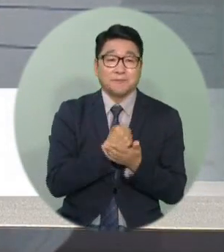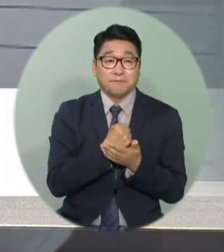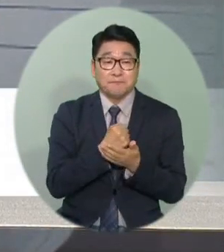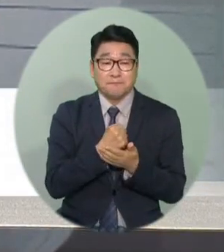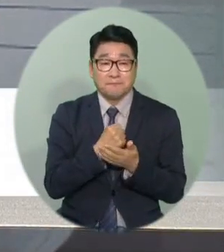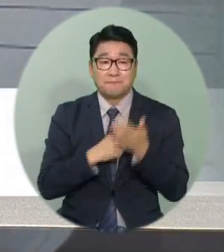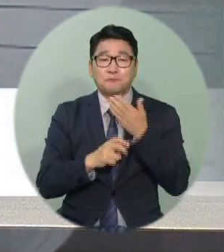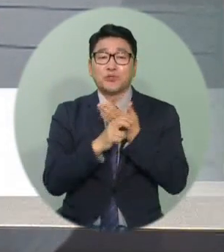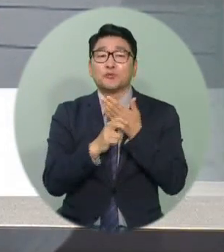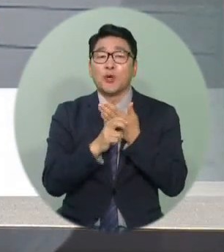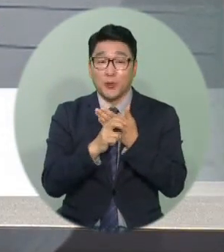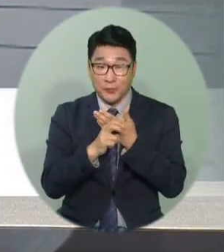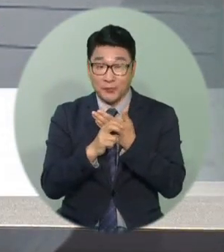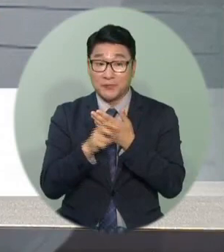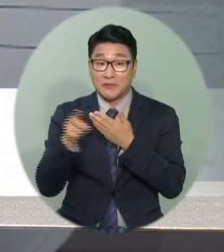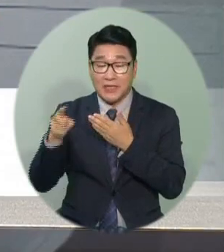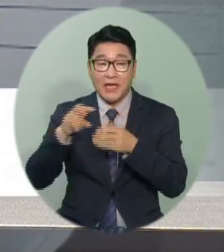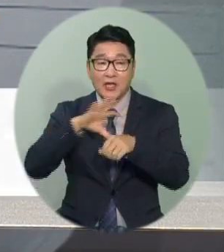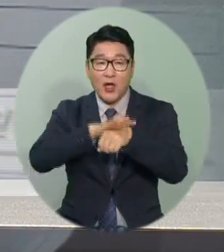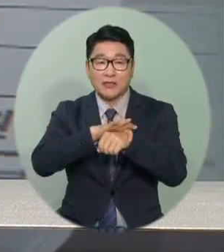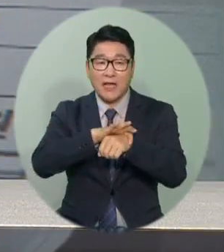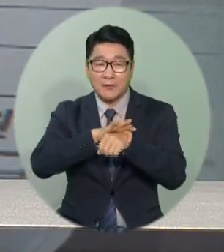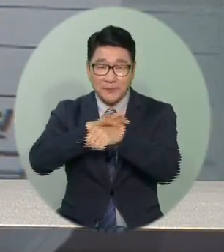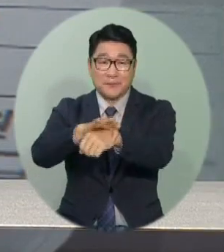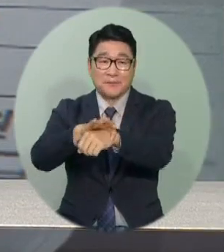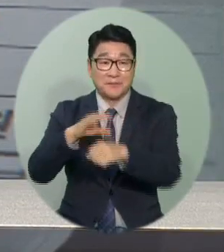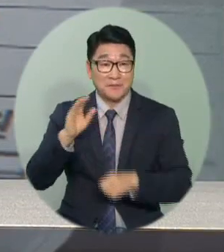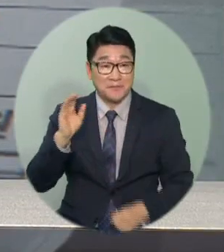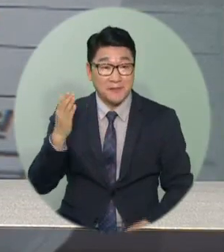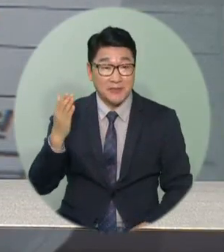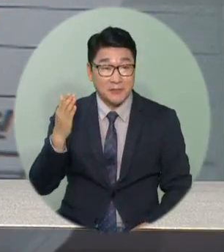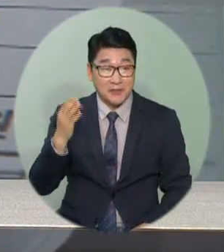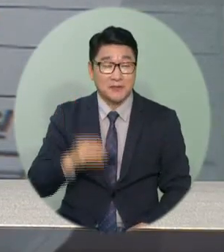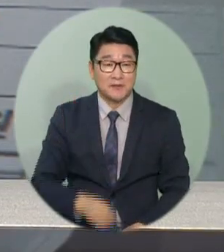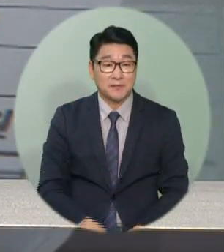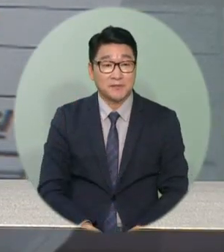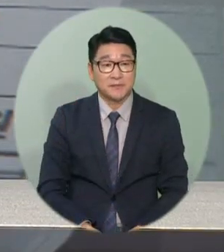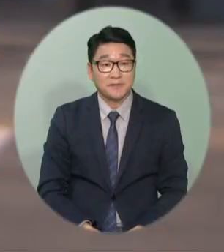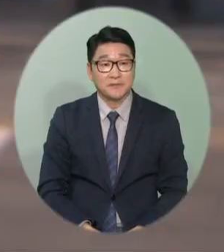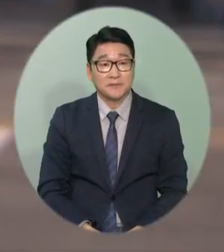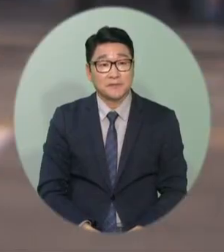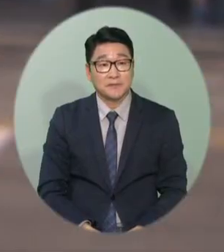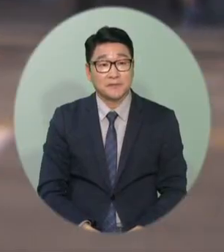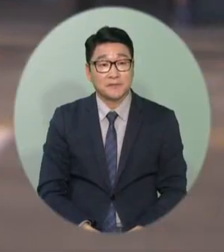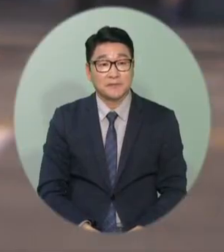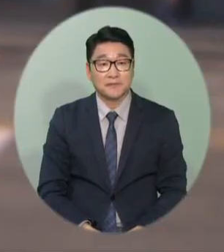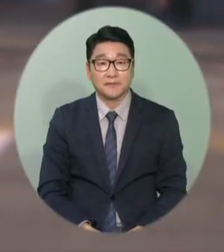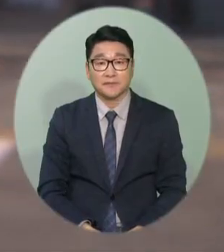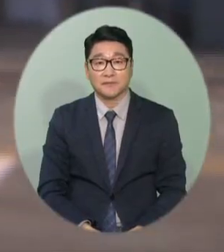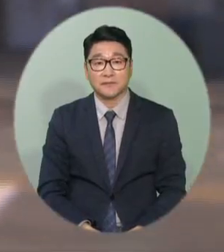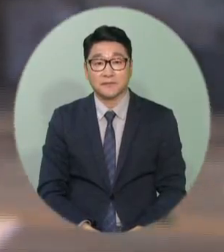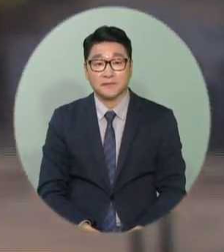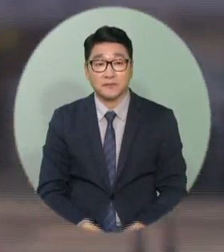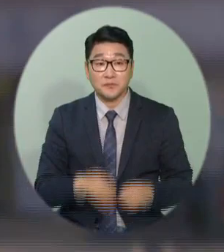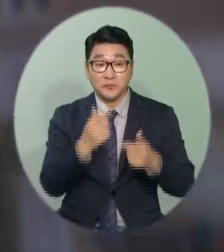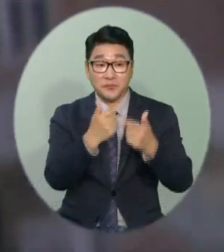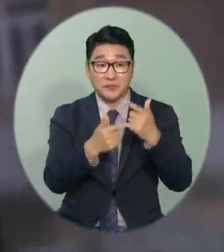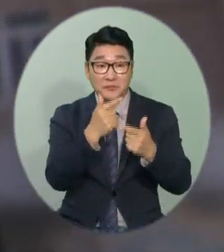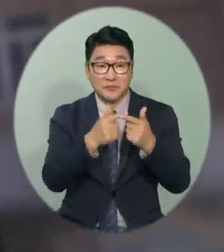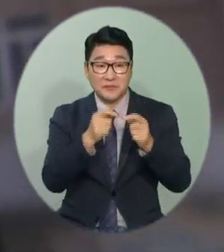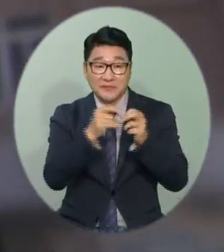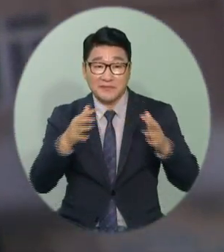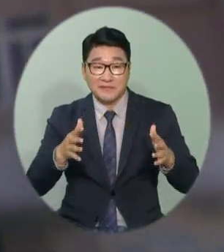무등록 임대업자가 경찰에 구속됐습니다 박종우 기자가 취재했습니다 목포의 한